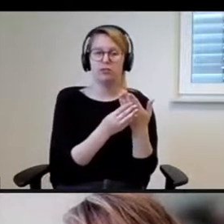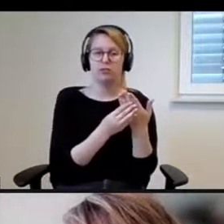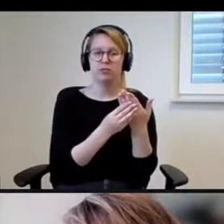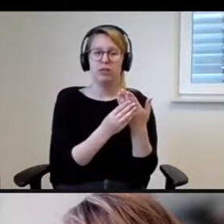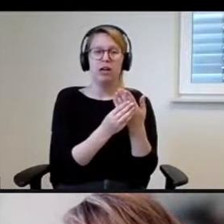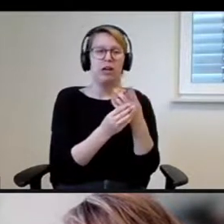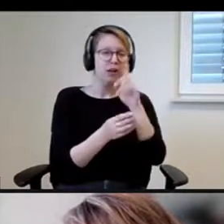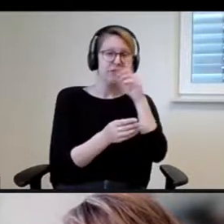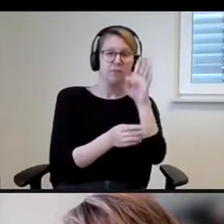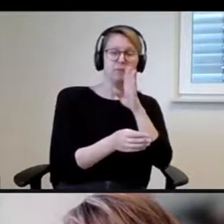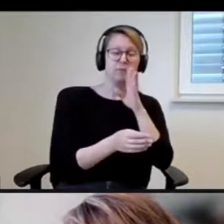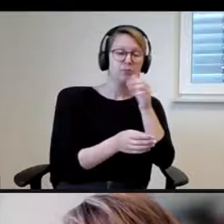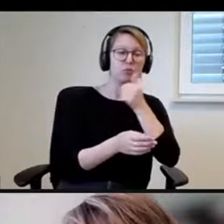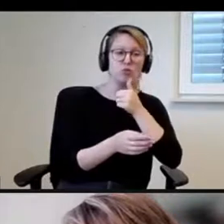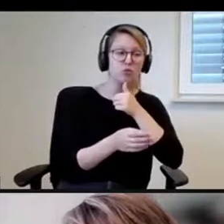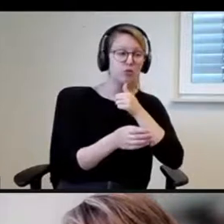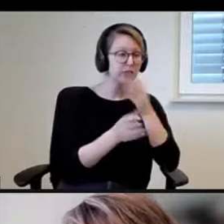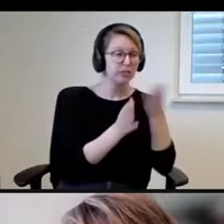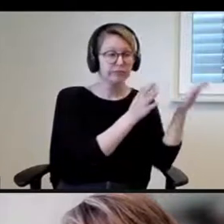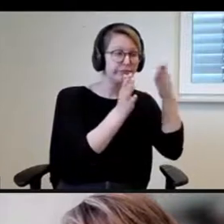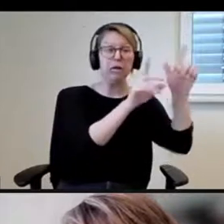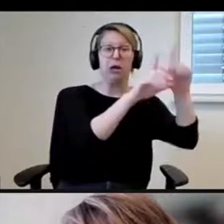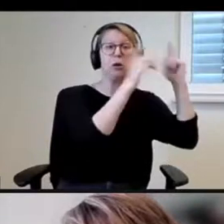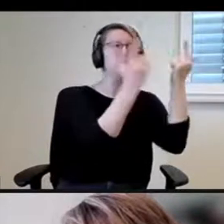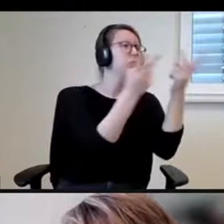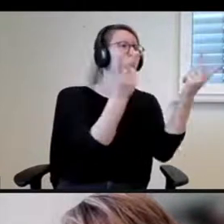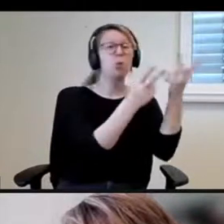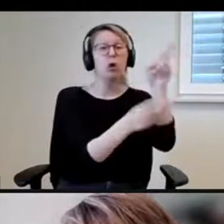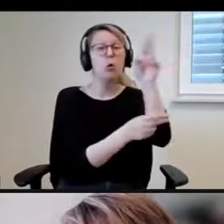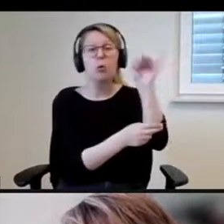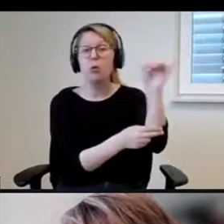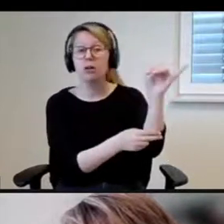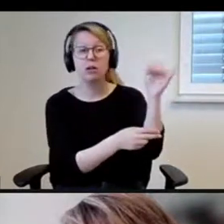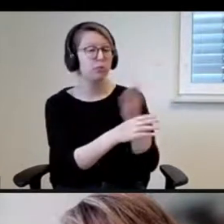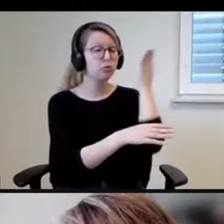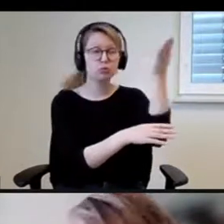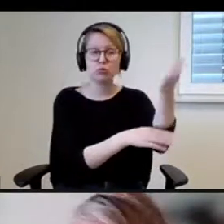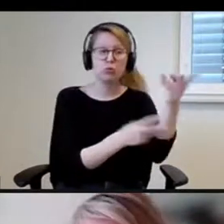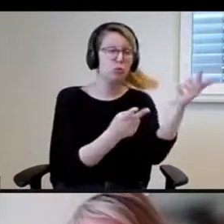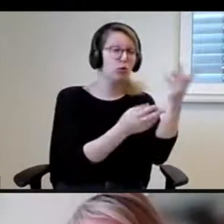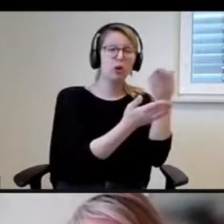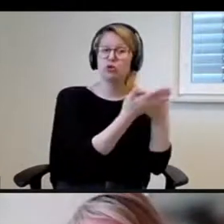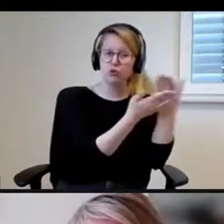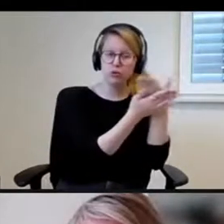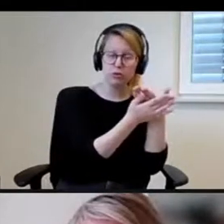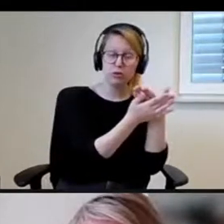machen oder auch nicht mehr auf eine Uni zu gehen oder an die Schule.